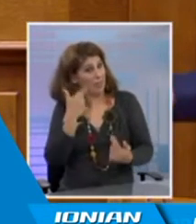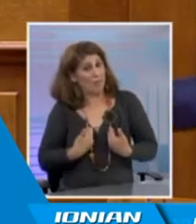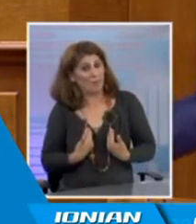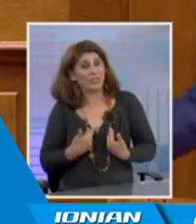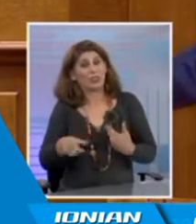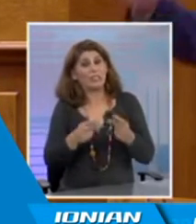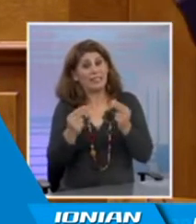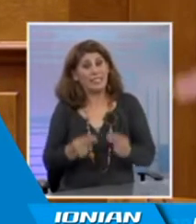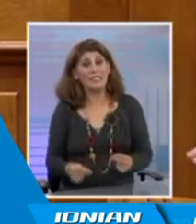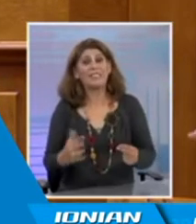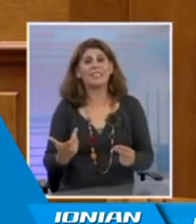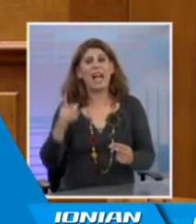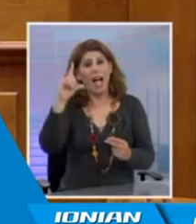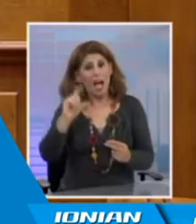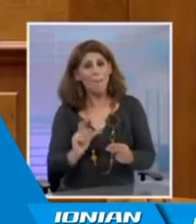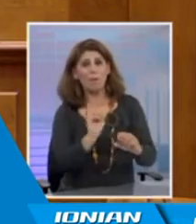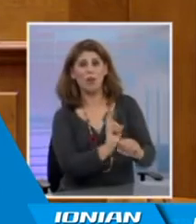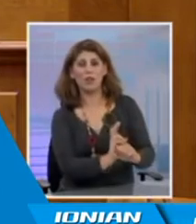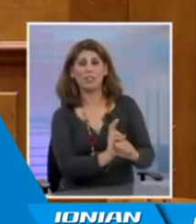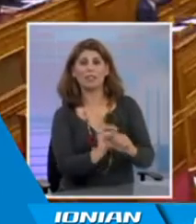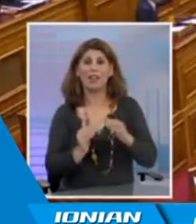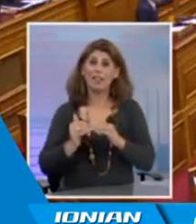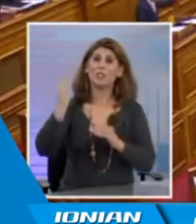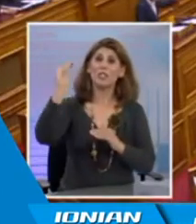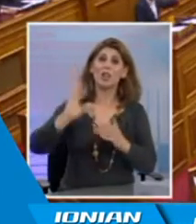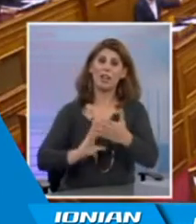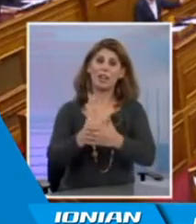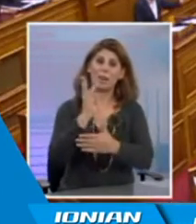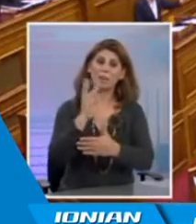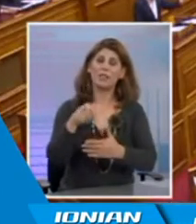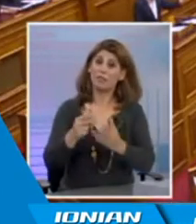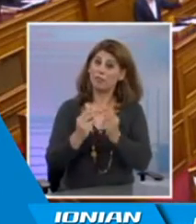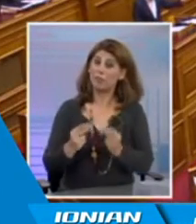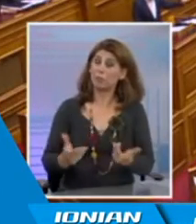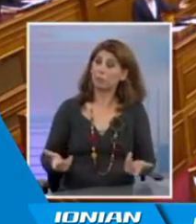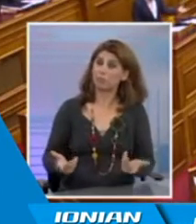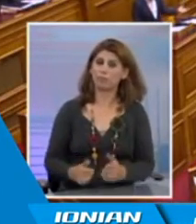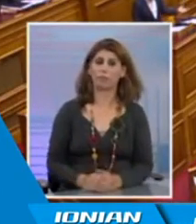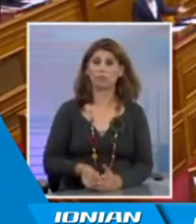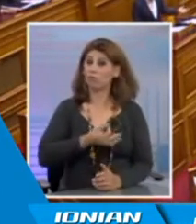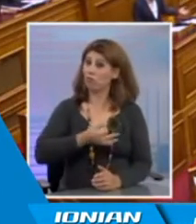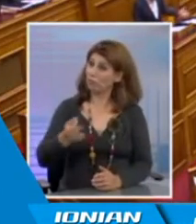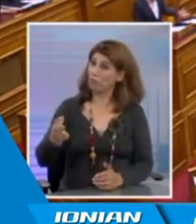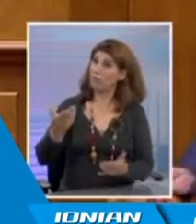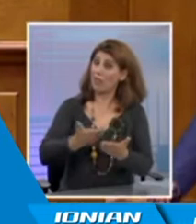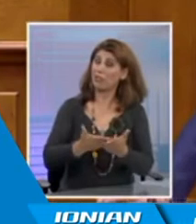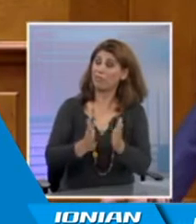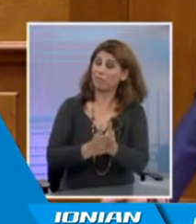ότι η λύση είναι χαμηλότερα πλεονάσματα, υψηλότερη ανάπτυξη. Εξαιρετική πρόταση.